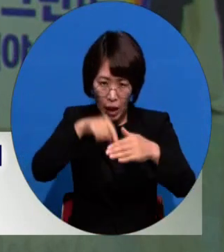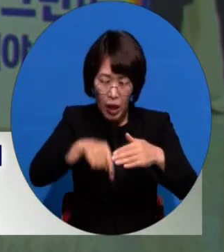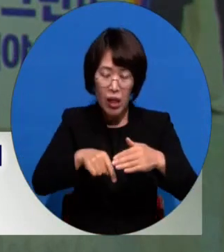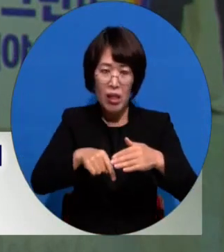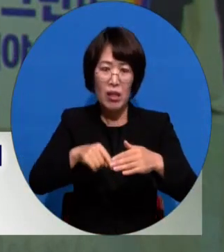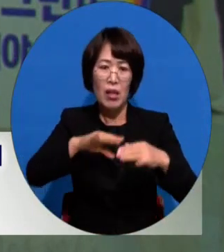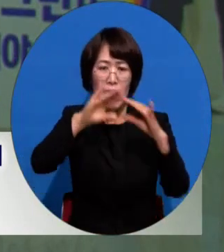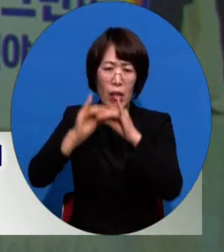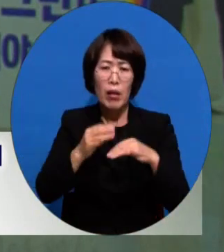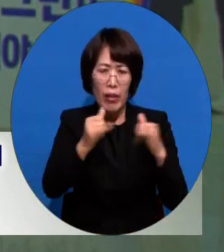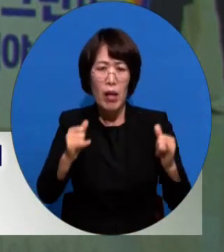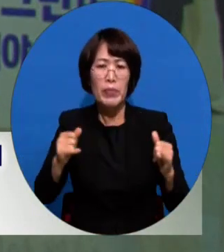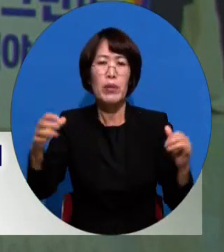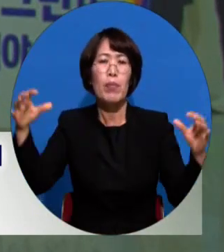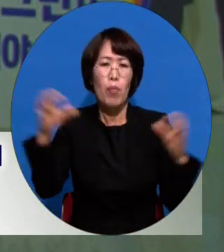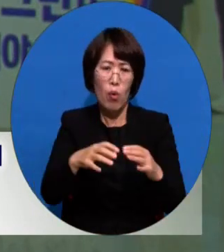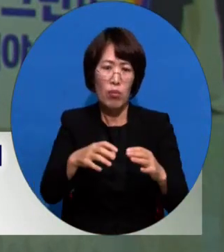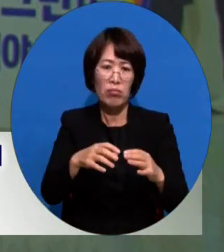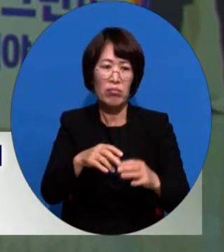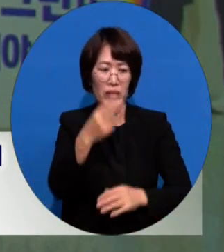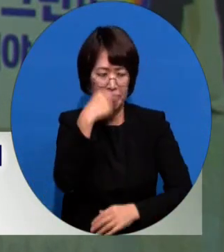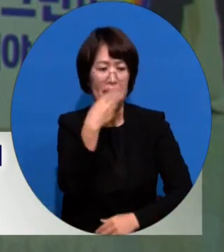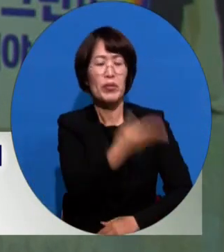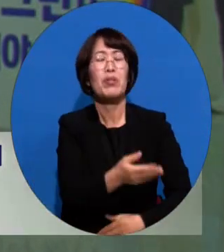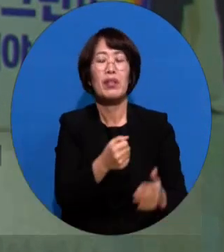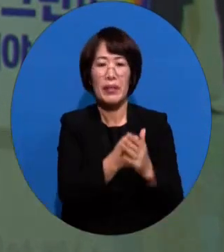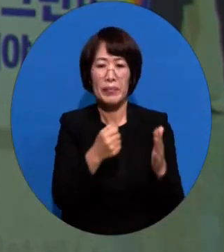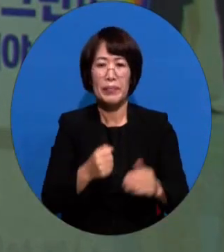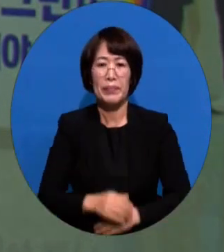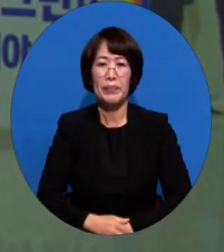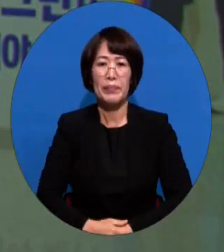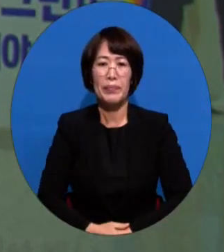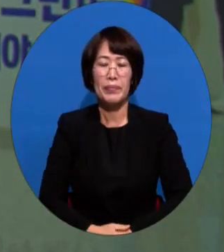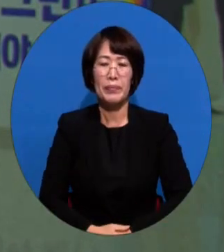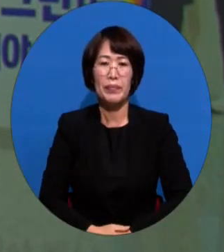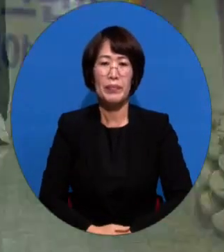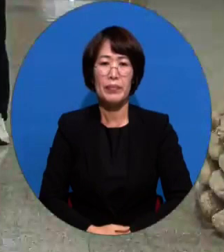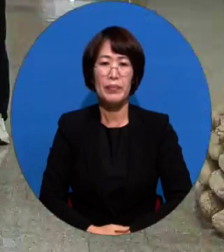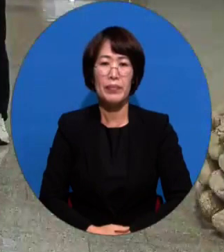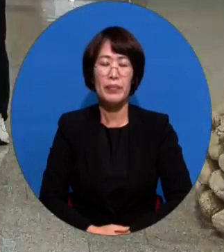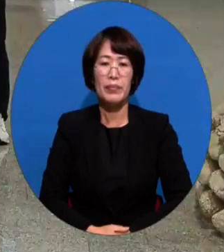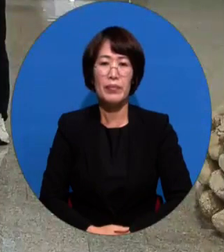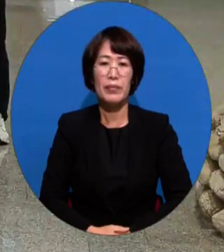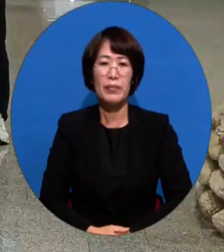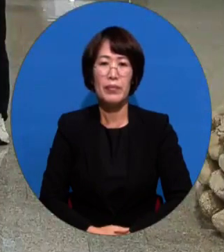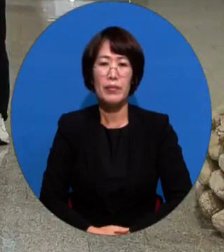집회를 사실상 묵인했기 때문입니다. 김진선 기자입니다.